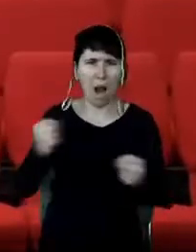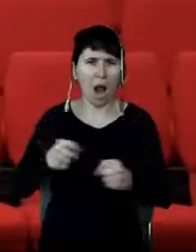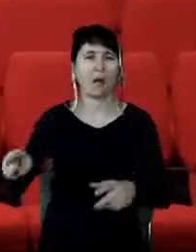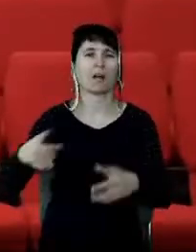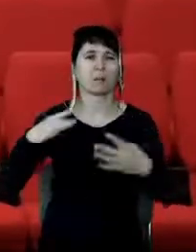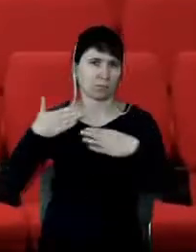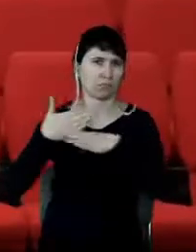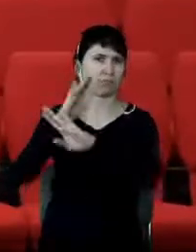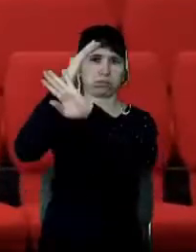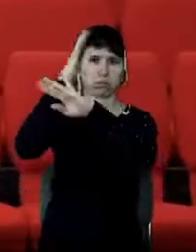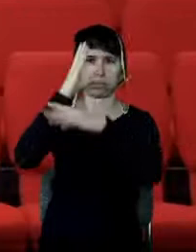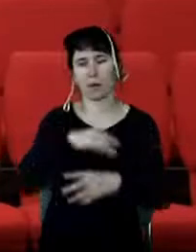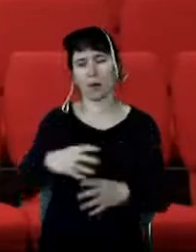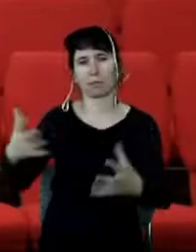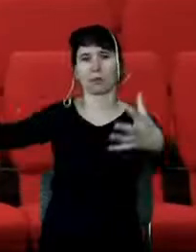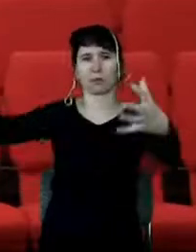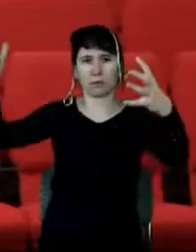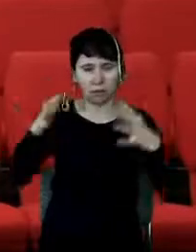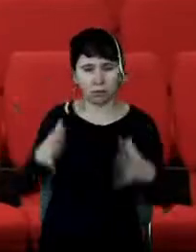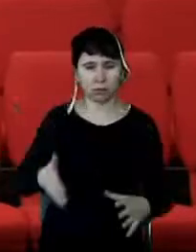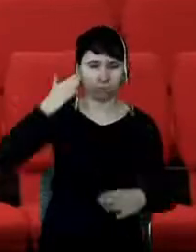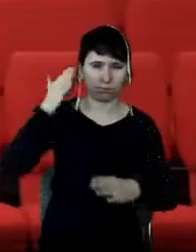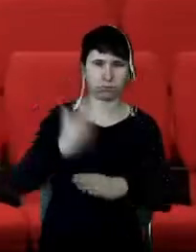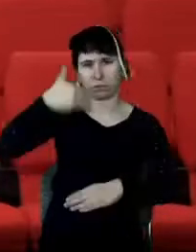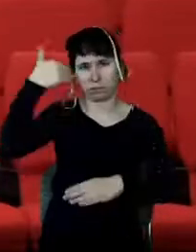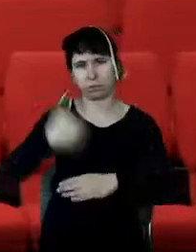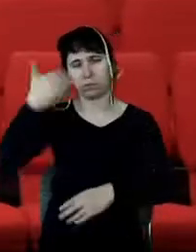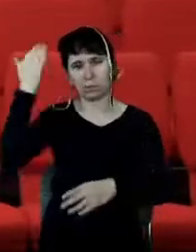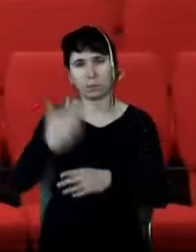камінь, і на частинки його дроблять. І потім